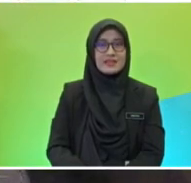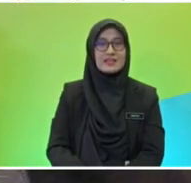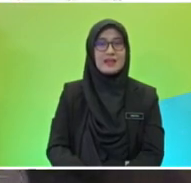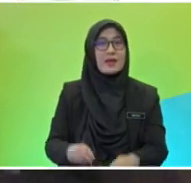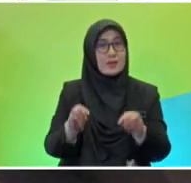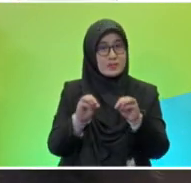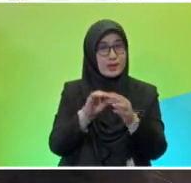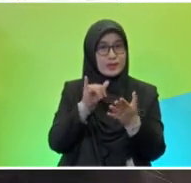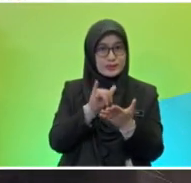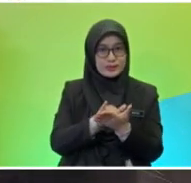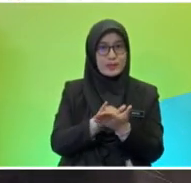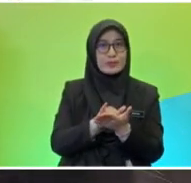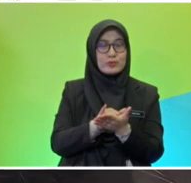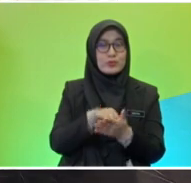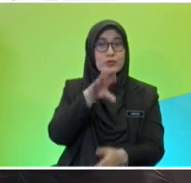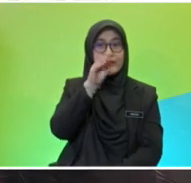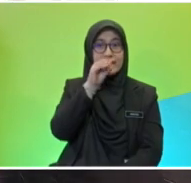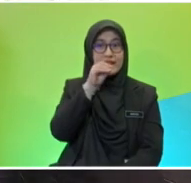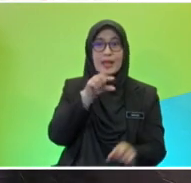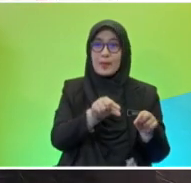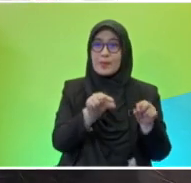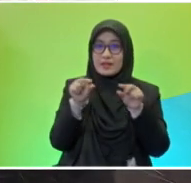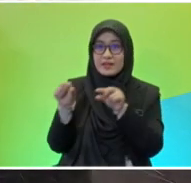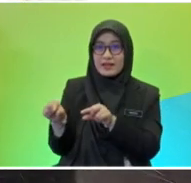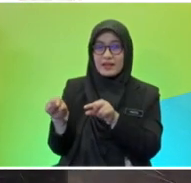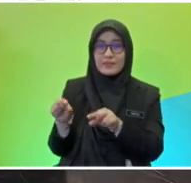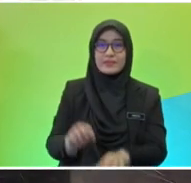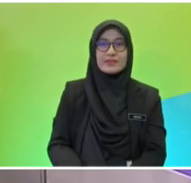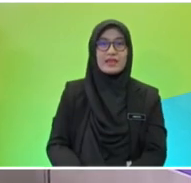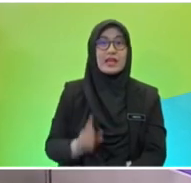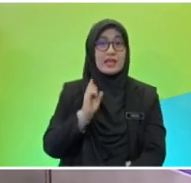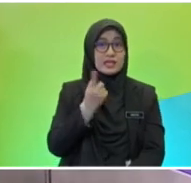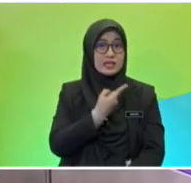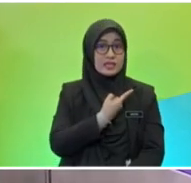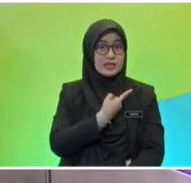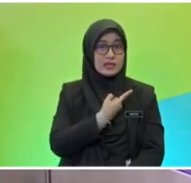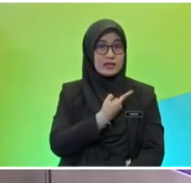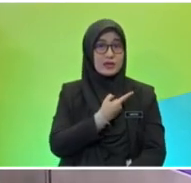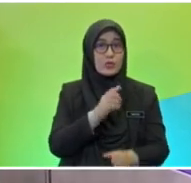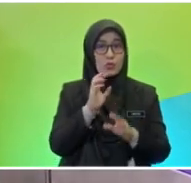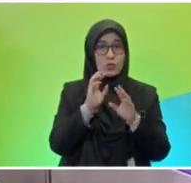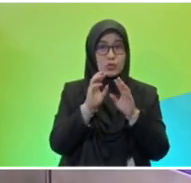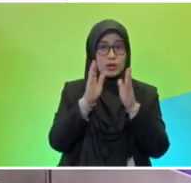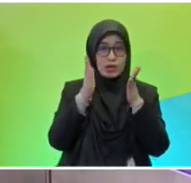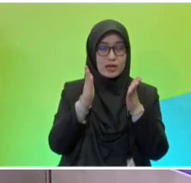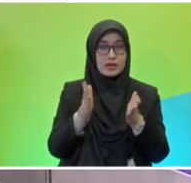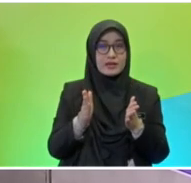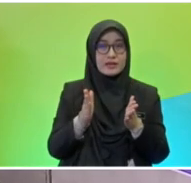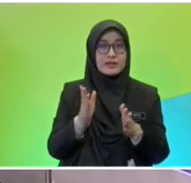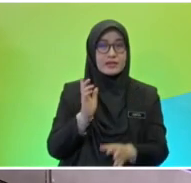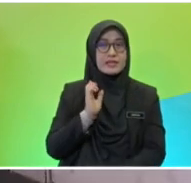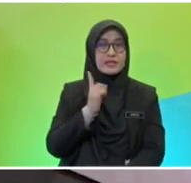Macam itulah itik bergerak. Macam itulah itik. Tapi kalau kita manusia, kita nak bayangkan diri kita ini macam itik.